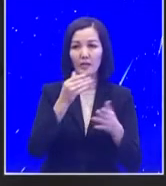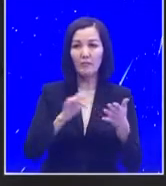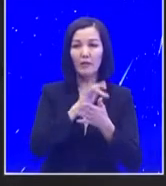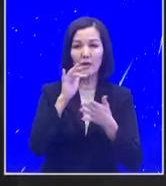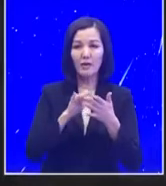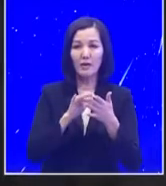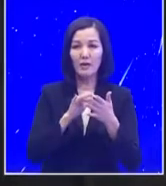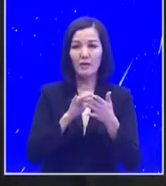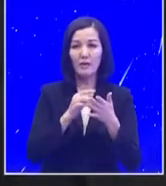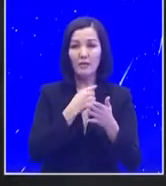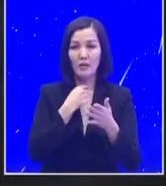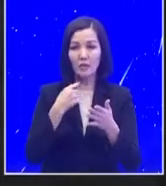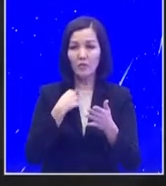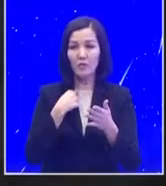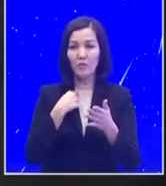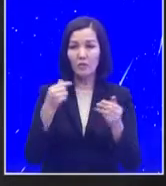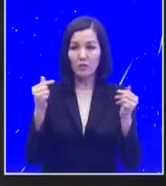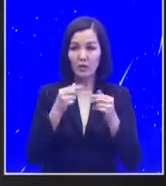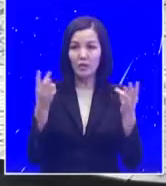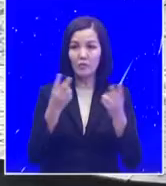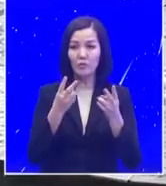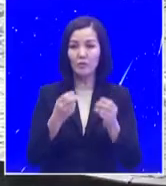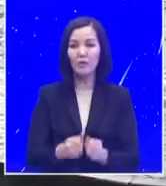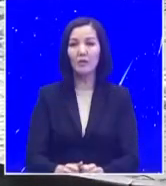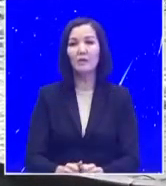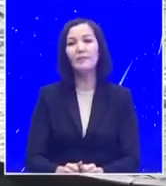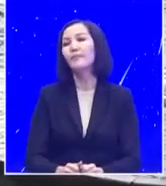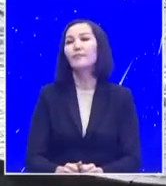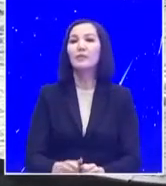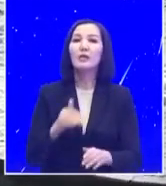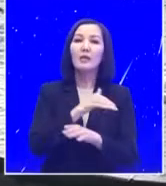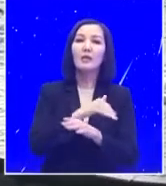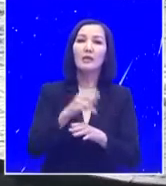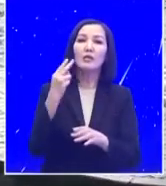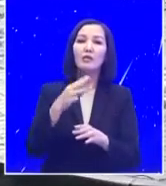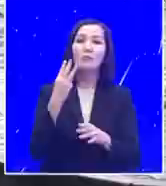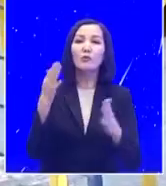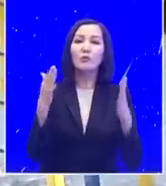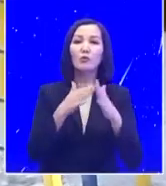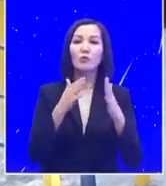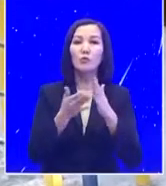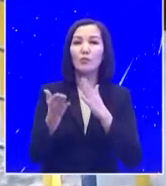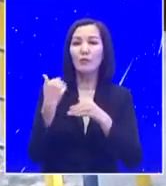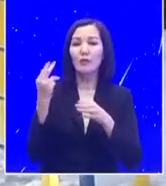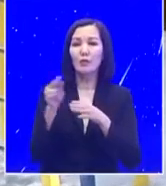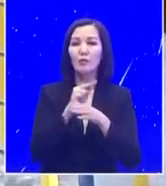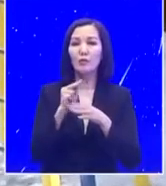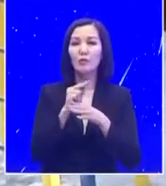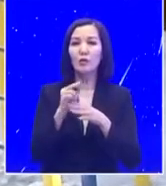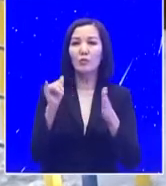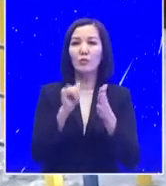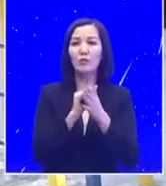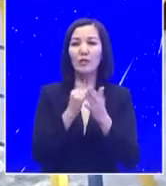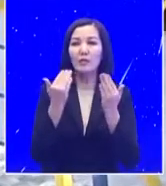па? Мы этому должны соответствовать. Красина көшесіндегі 23-ші үй ауласы да былтыр жасалыпты. Қазіргі кейпі